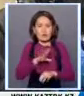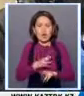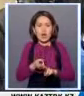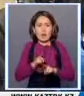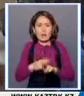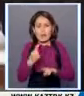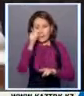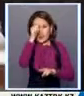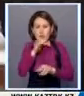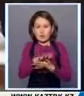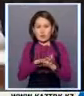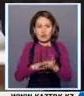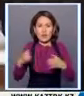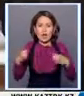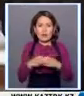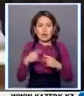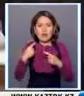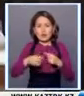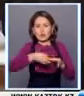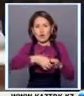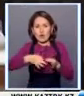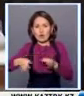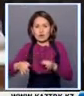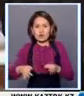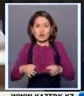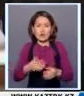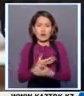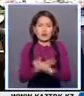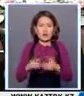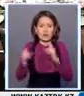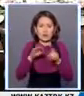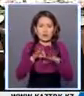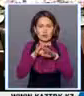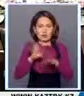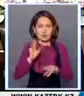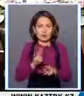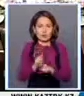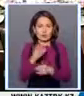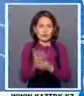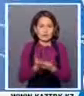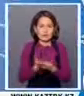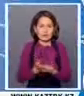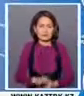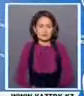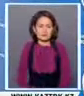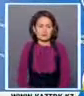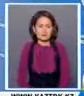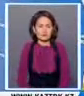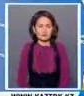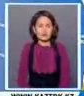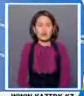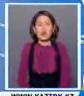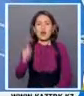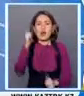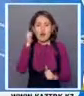салды. Бұл шара бір ай бойына жалғасып, партияның өзге де өңірлеріндегі филиалдарында да ұйымдастырылмақ. Әрбір